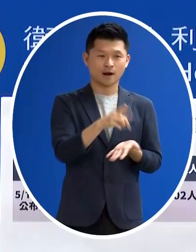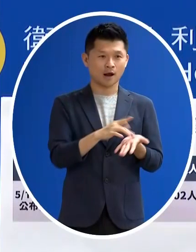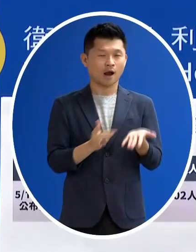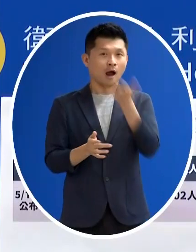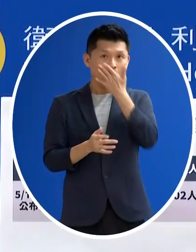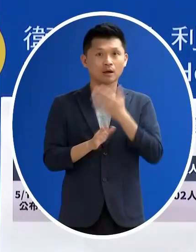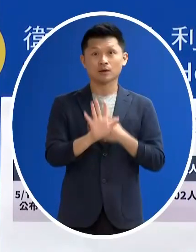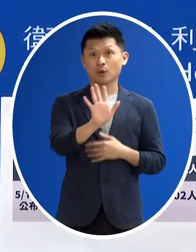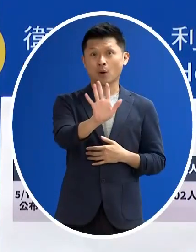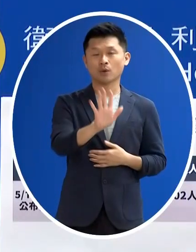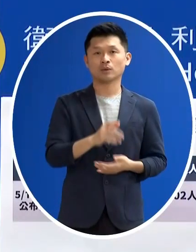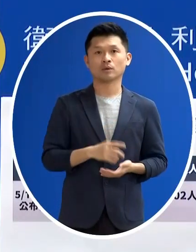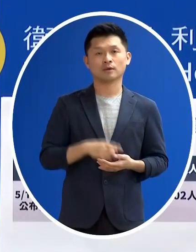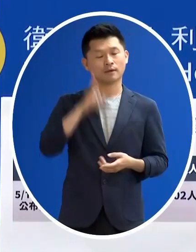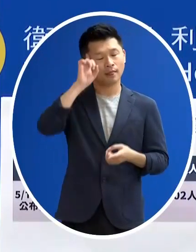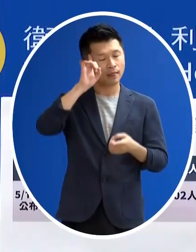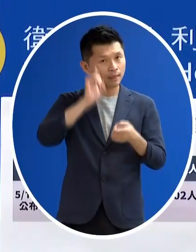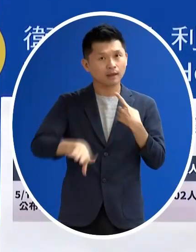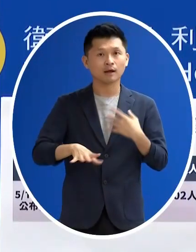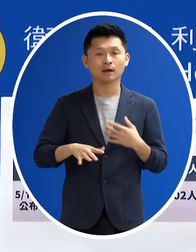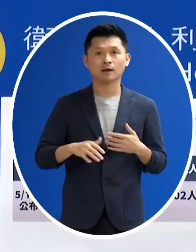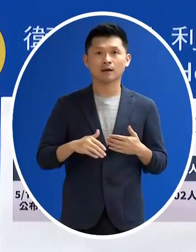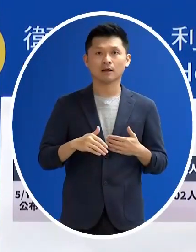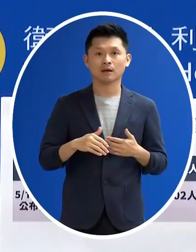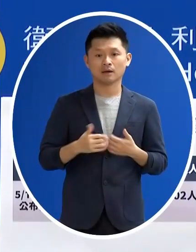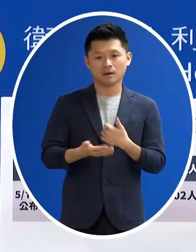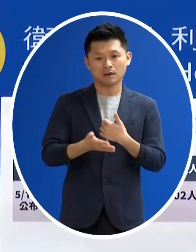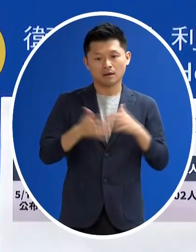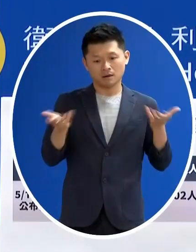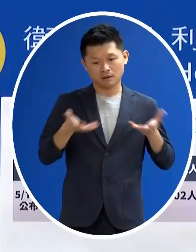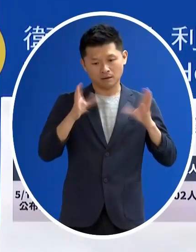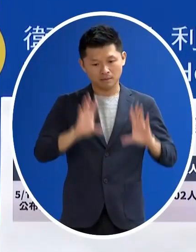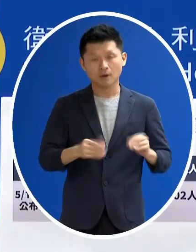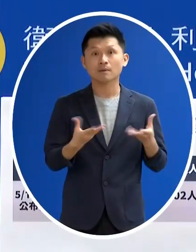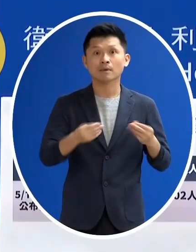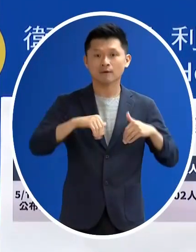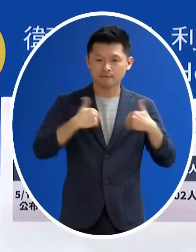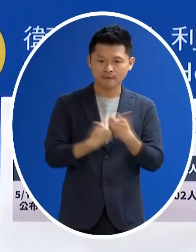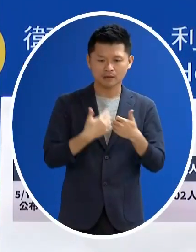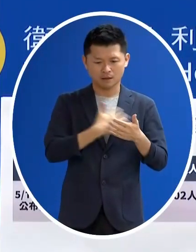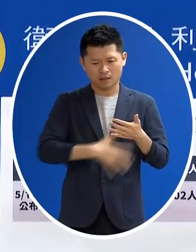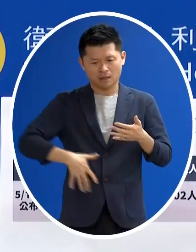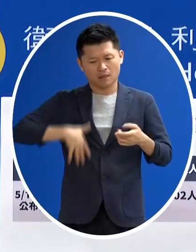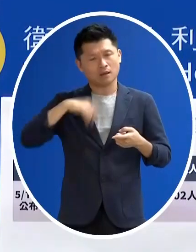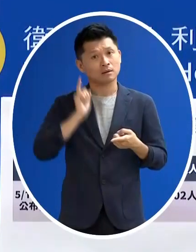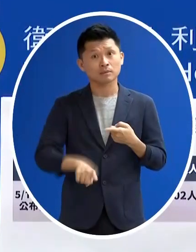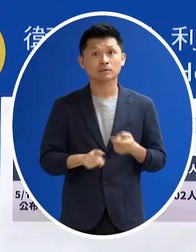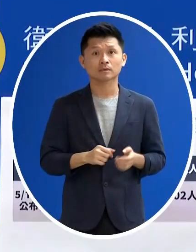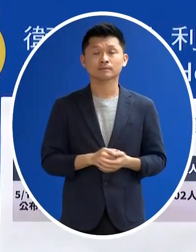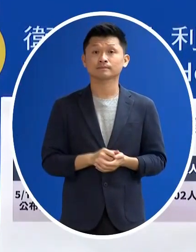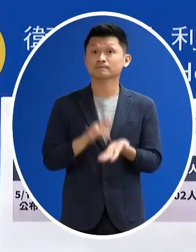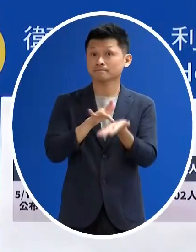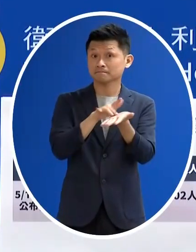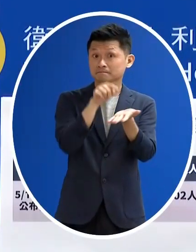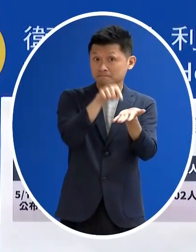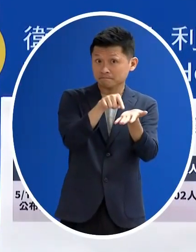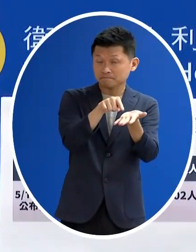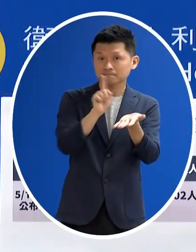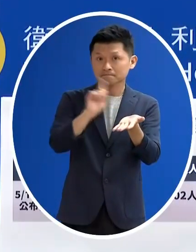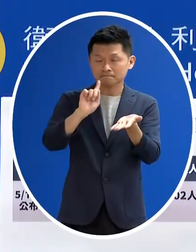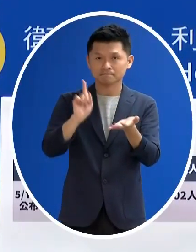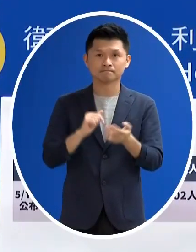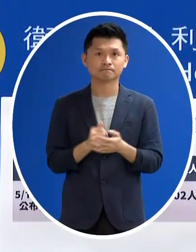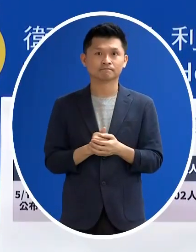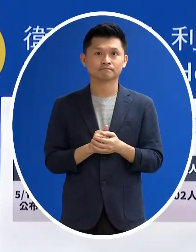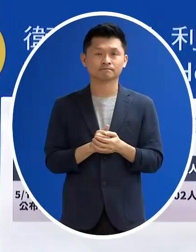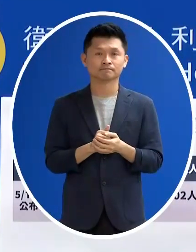用，那结果反而是没有得到好处，反而出现了一些副作用。这个药物基本上应该是处方药物，人